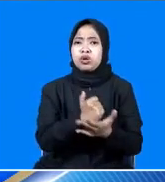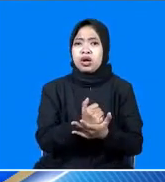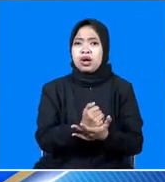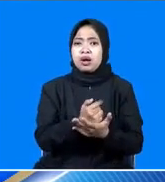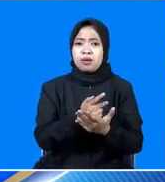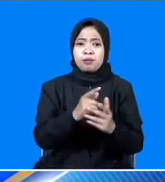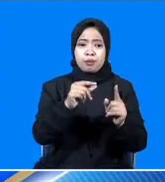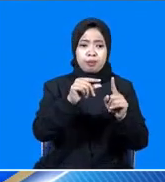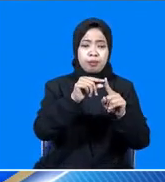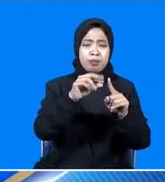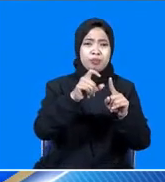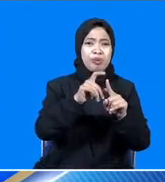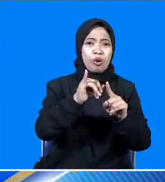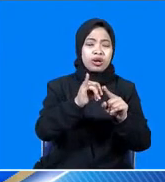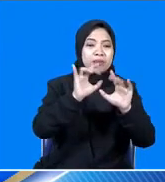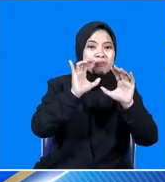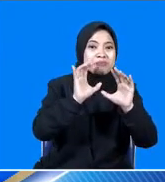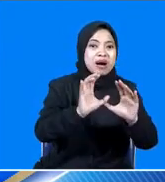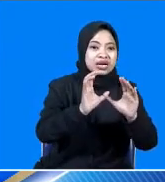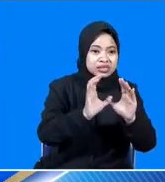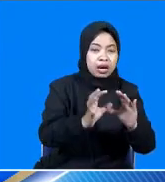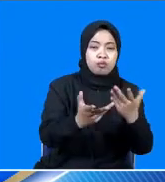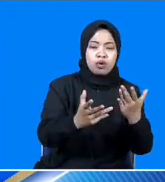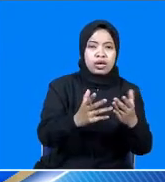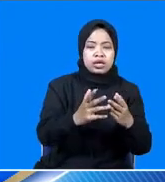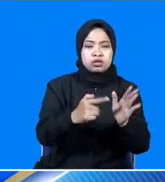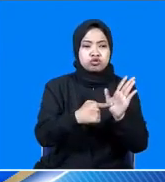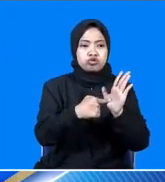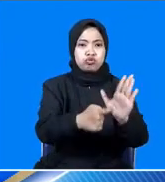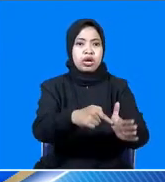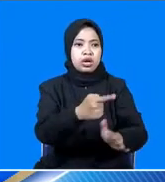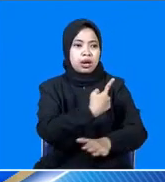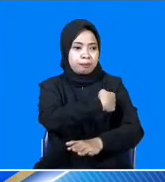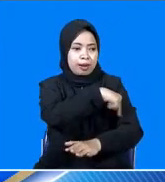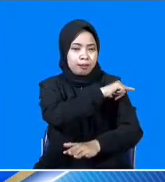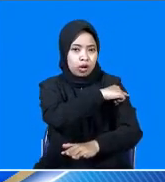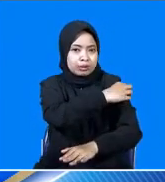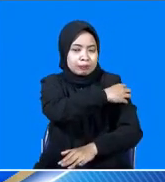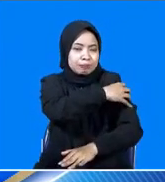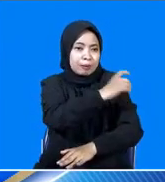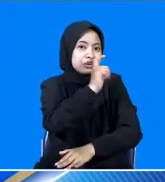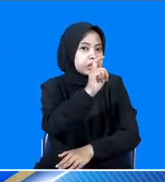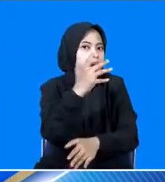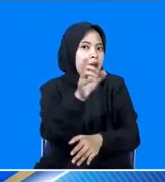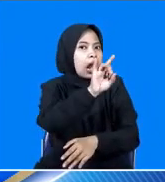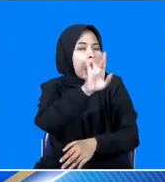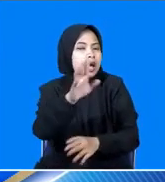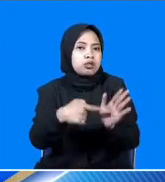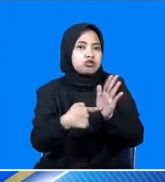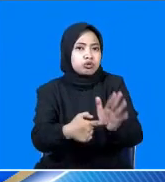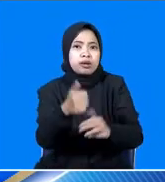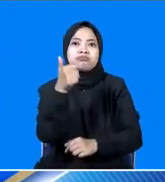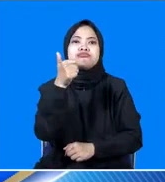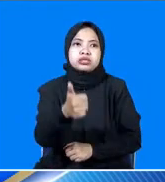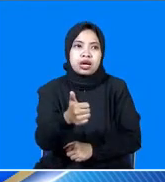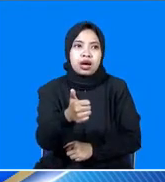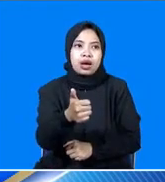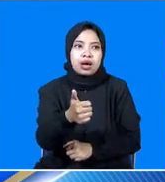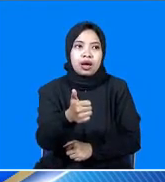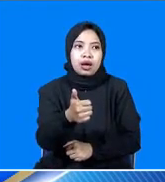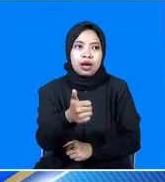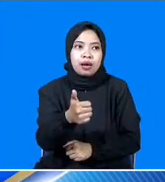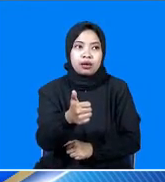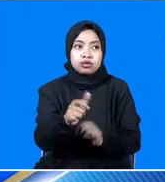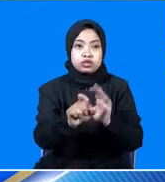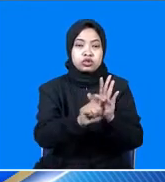Prodi yang mungkin cara kita menunjukkan kemampuan kompetensinya itu dengan cara lain ya kalau